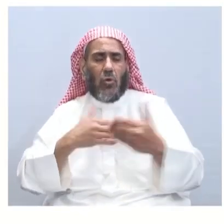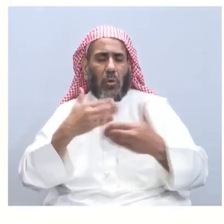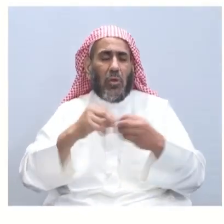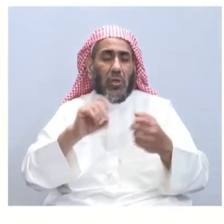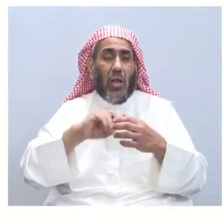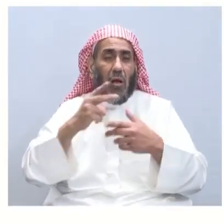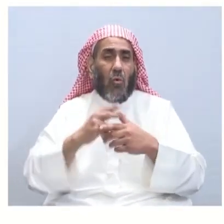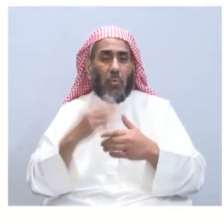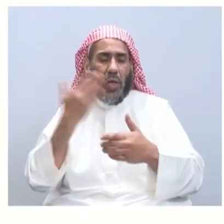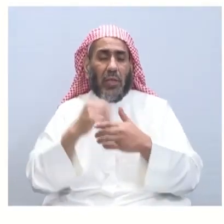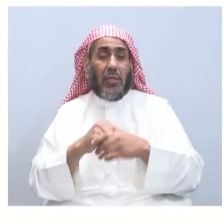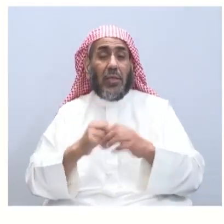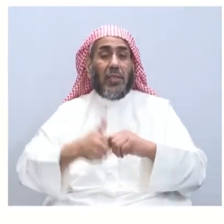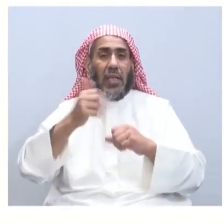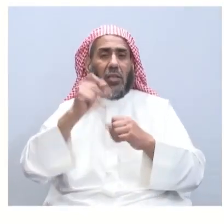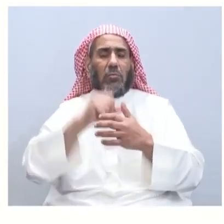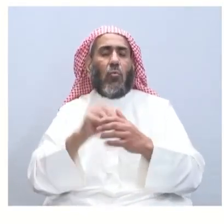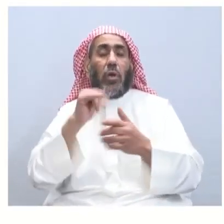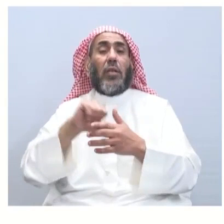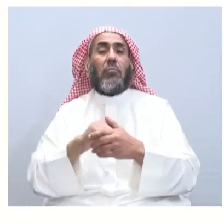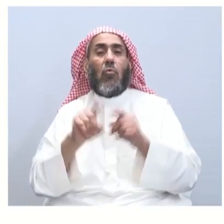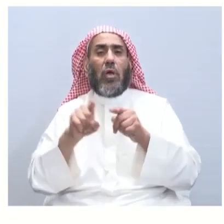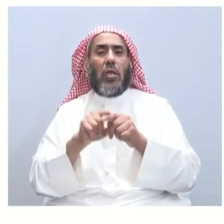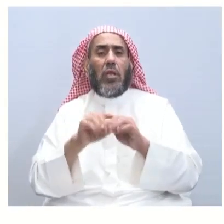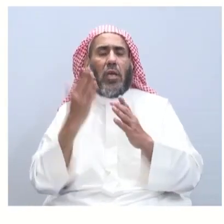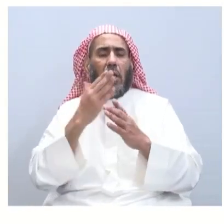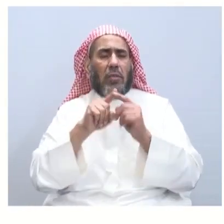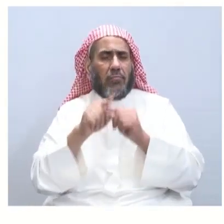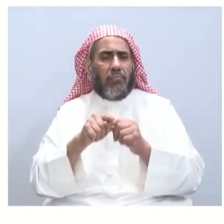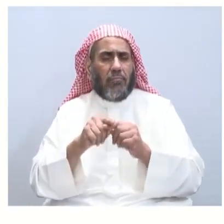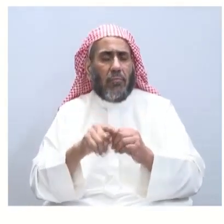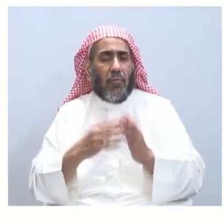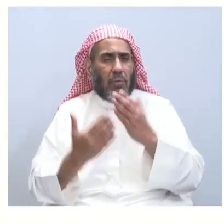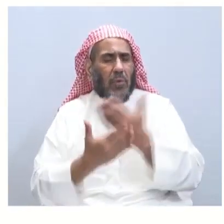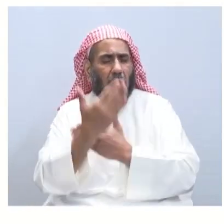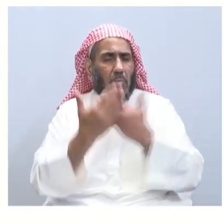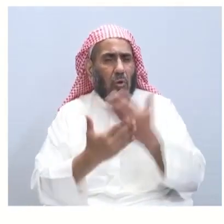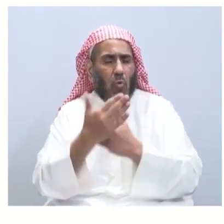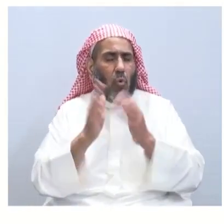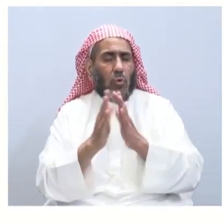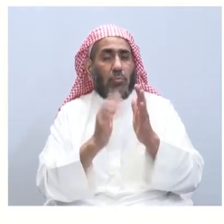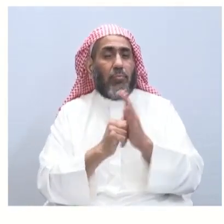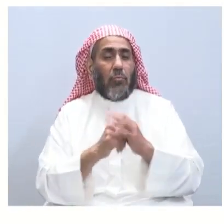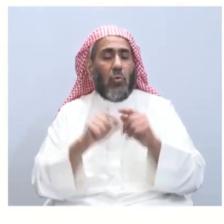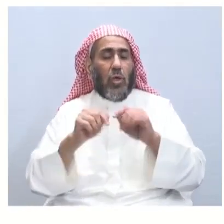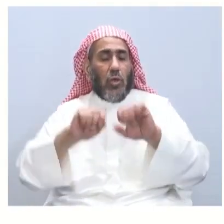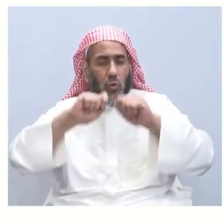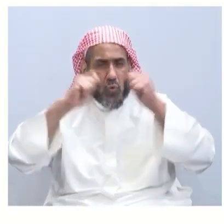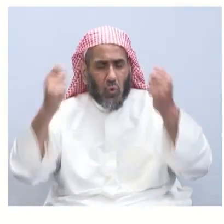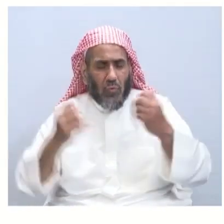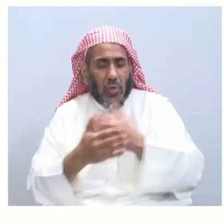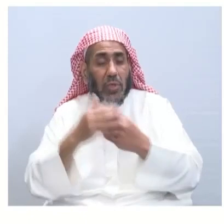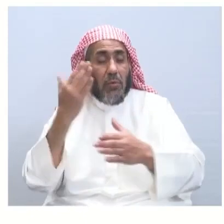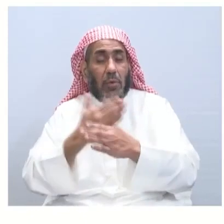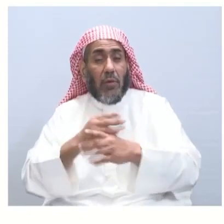الزيارات واما بقراءه الانتاج الادبي والنقدي وهذه القراءات كانت في مطابع وفي الكتب وايضا هذه الصحف والملاحق كانت